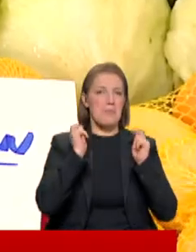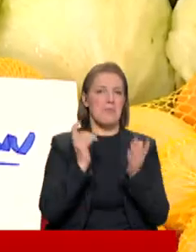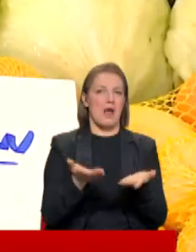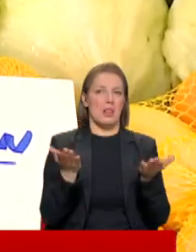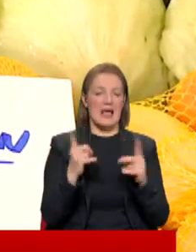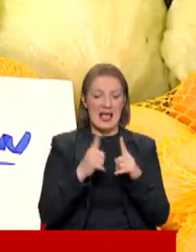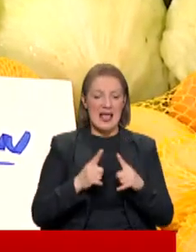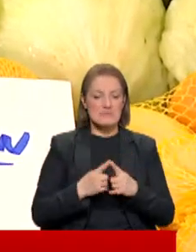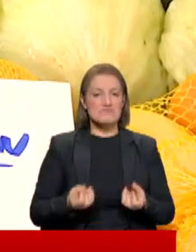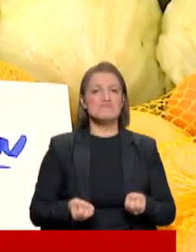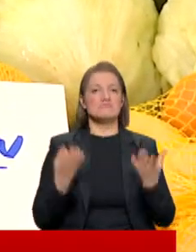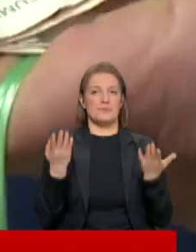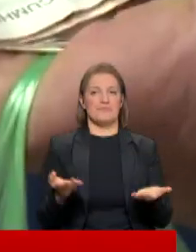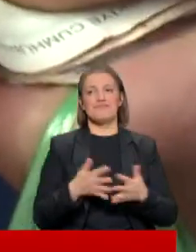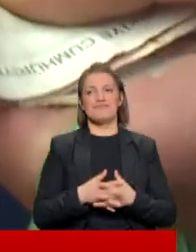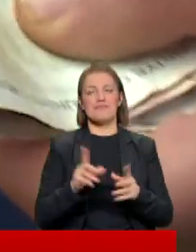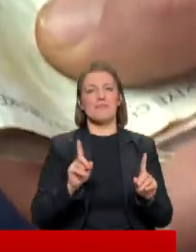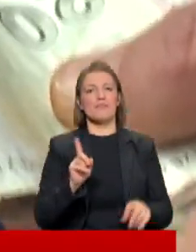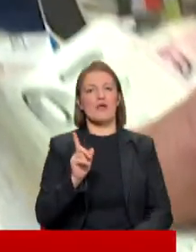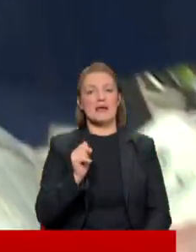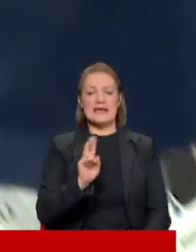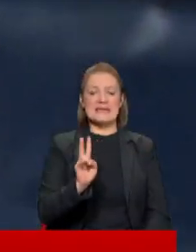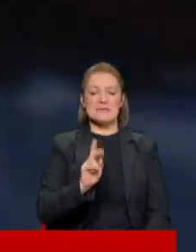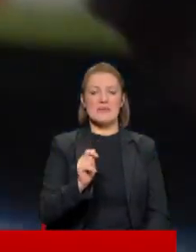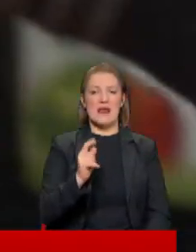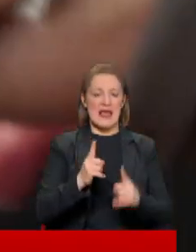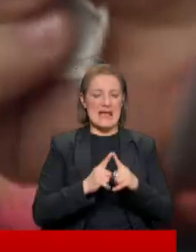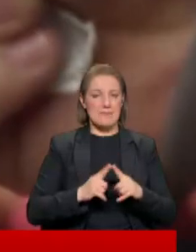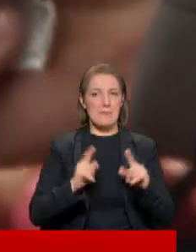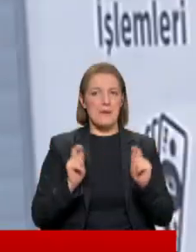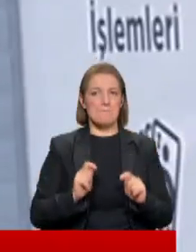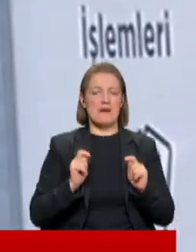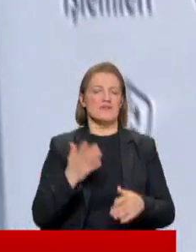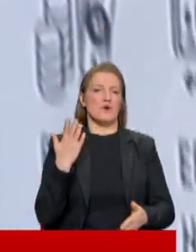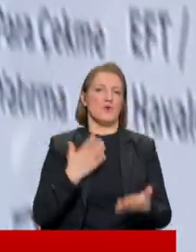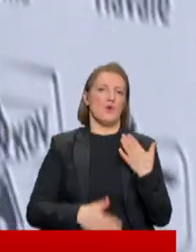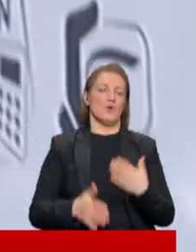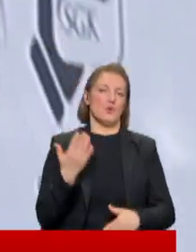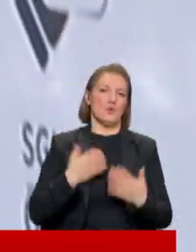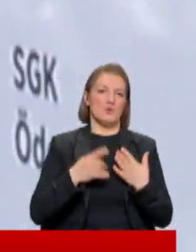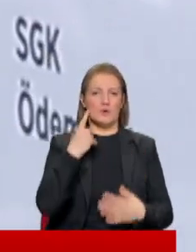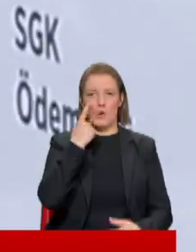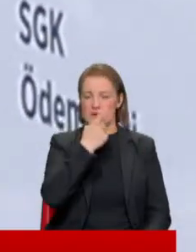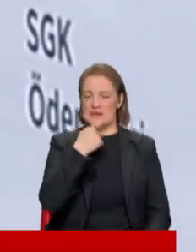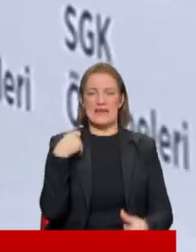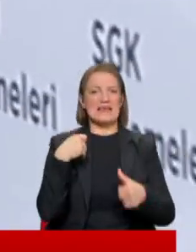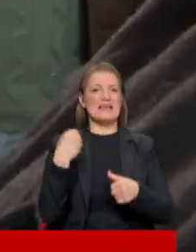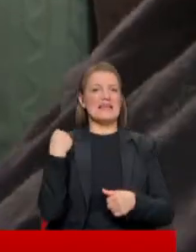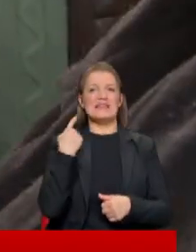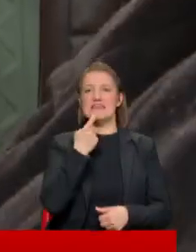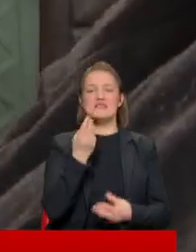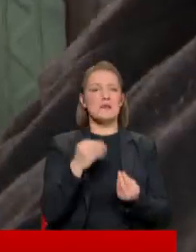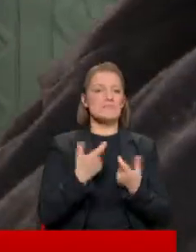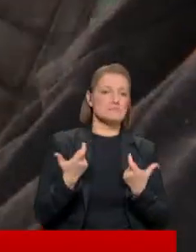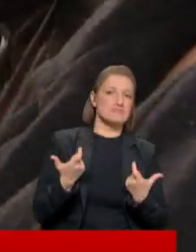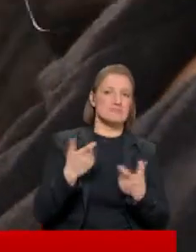pahası, hesabın içinden çıkamıyor. 10 liranın 20 liranın hesabını yapmaktan yorgun düştüler gözleri yeni yıl zammında.